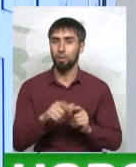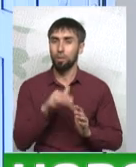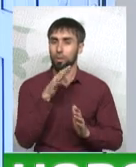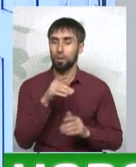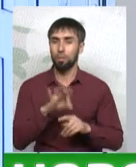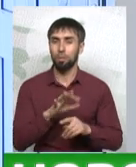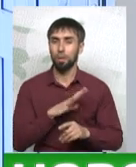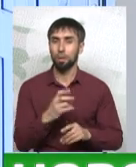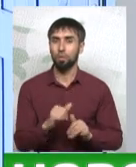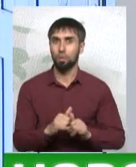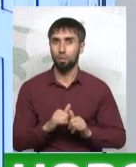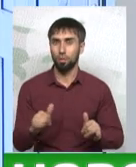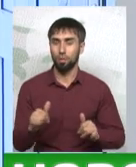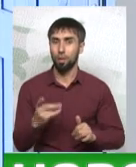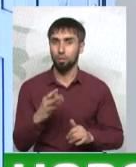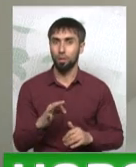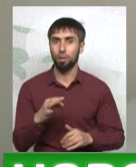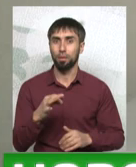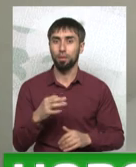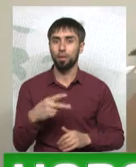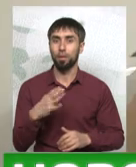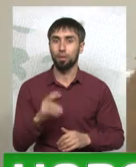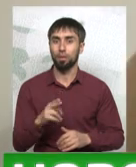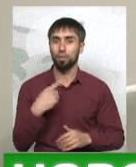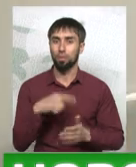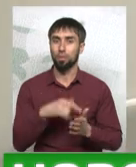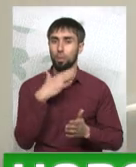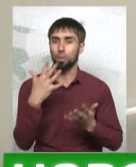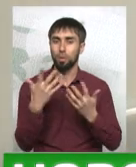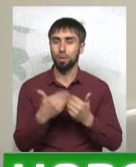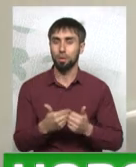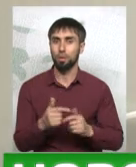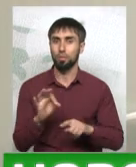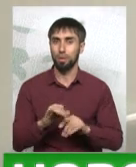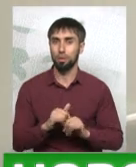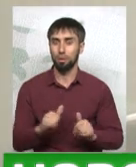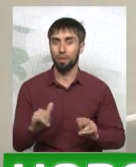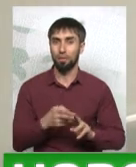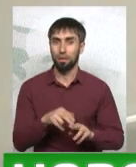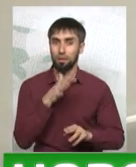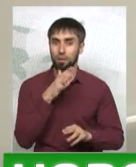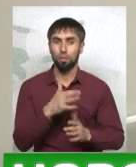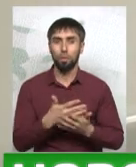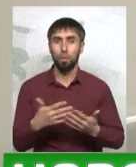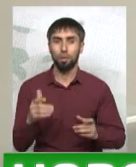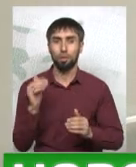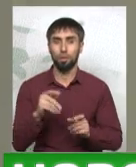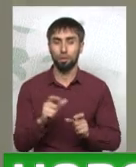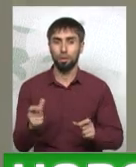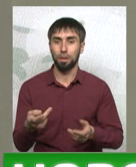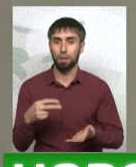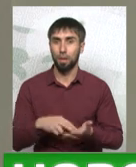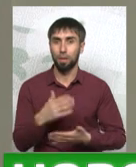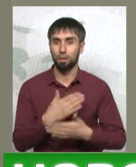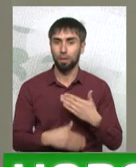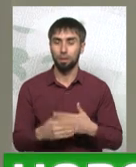не слишком распространена. Однако 20 век отмечен многочисленными эпидемиями. В этот период сотни тысяч людей стали